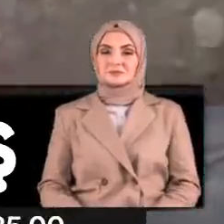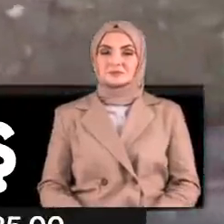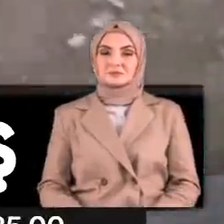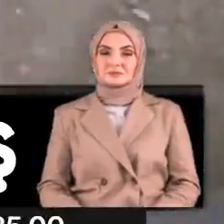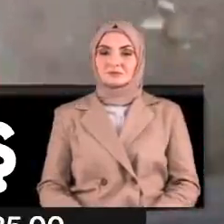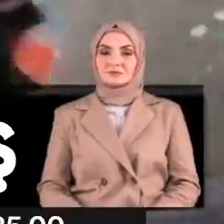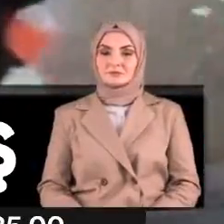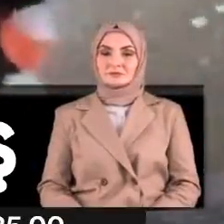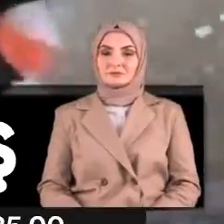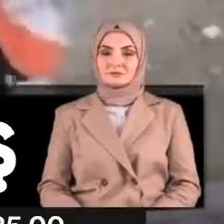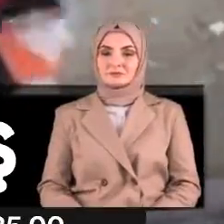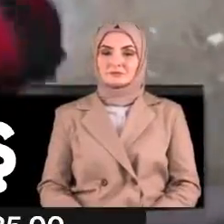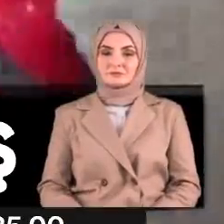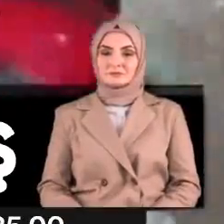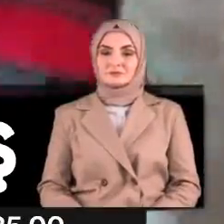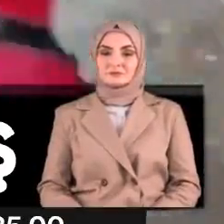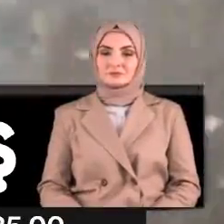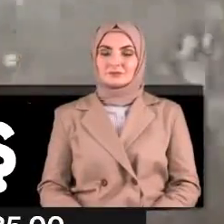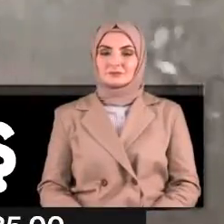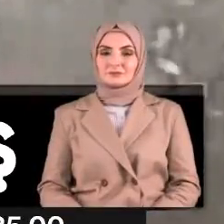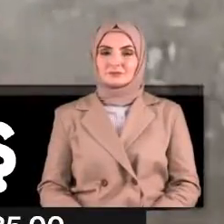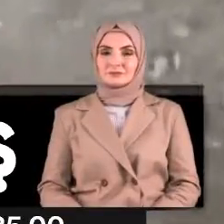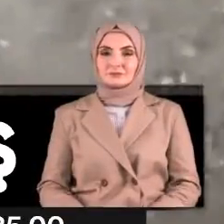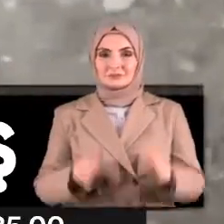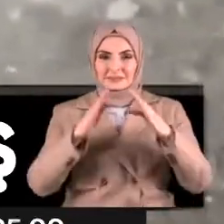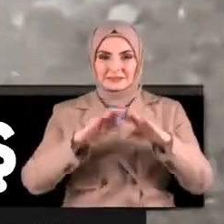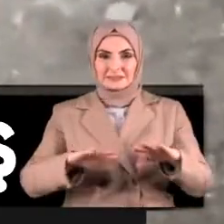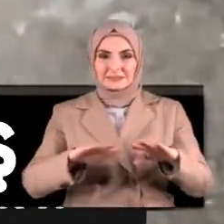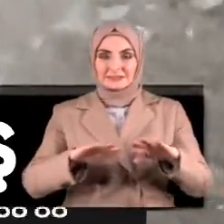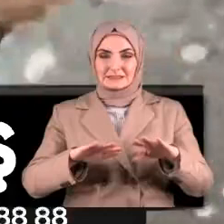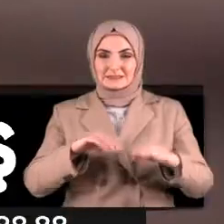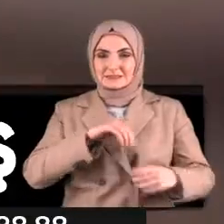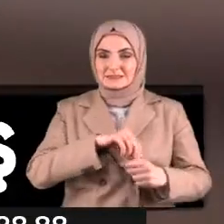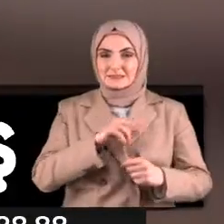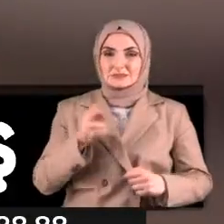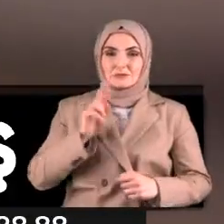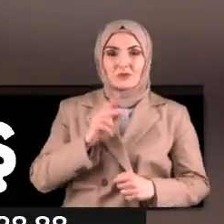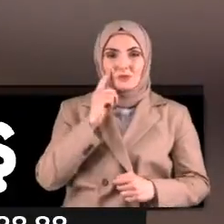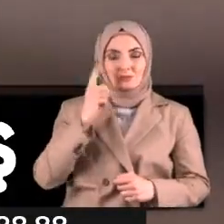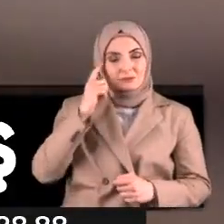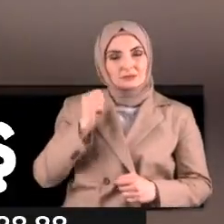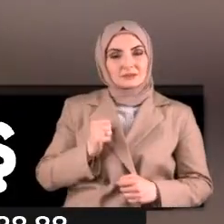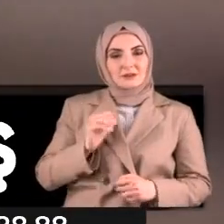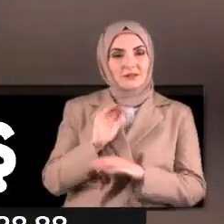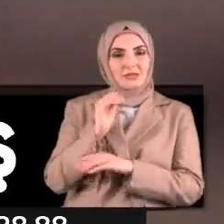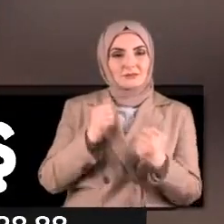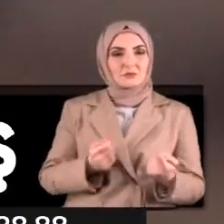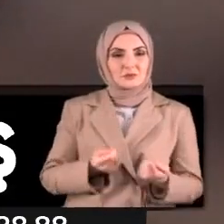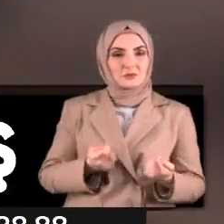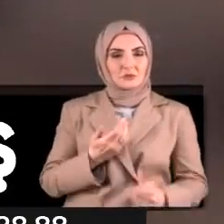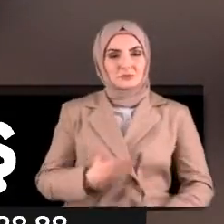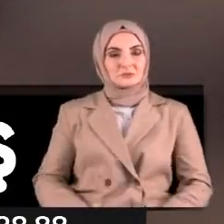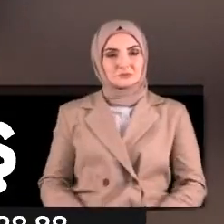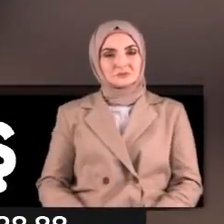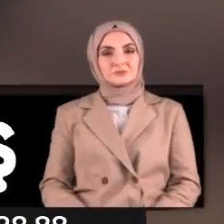Tamam mı? Tamam. Allah. Yıkıntılar arasında ölüme direnenler. Birazdan alacağız seni oradan. Sen